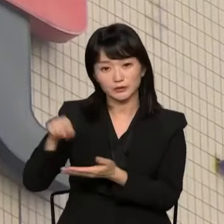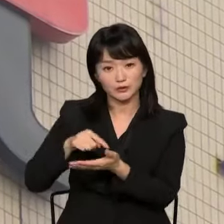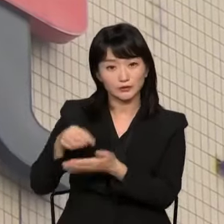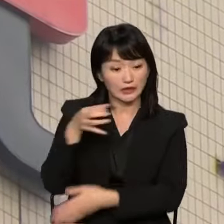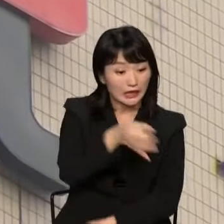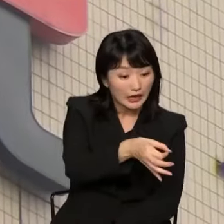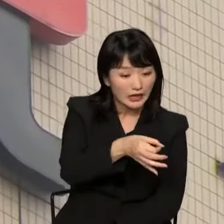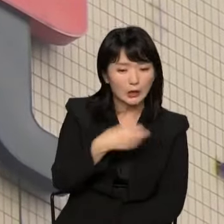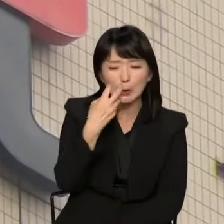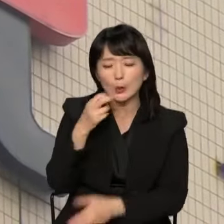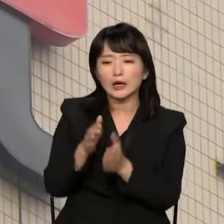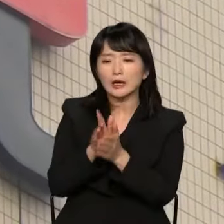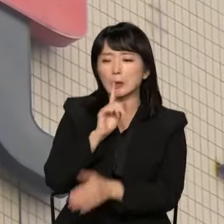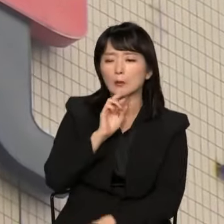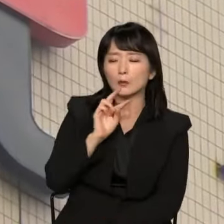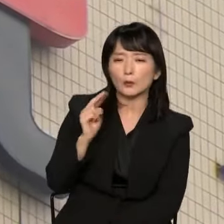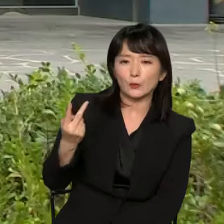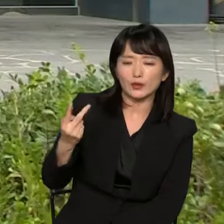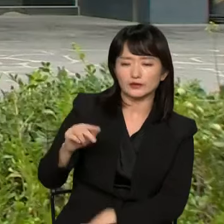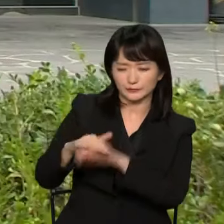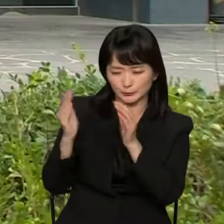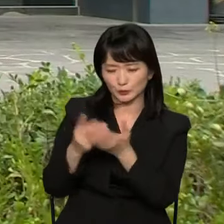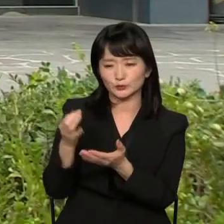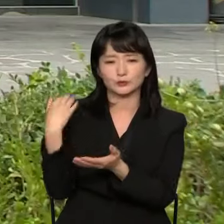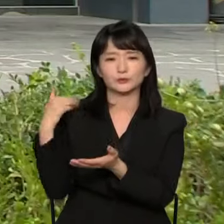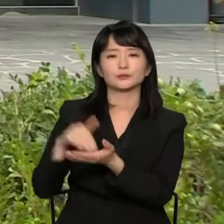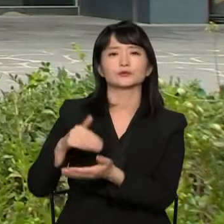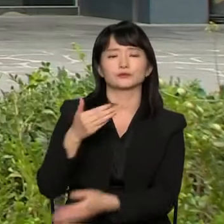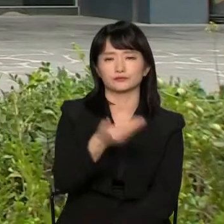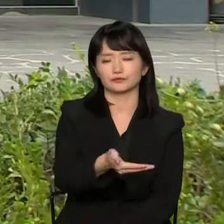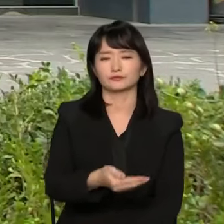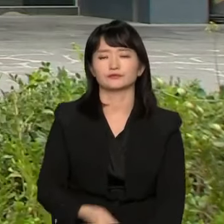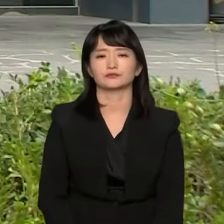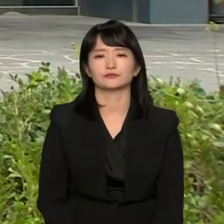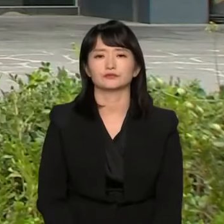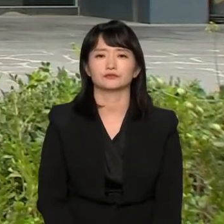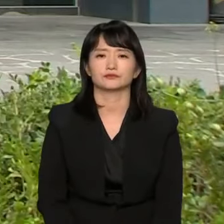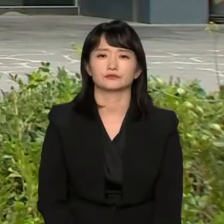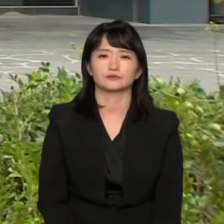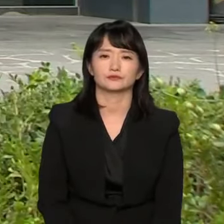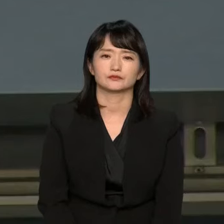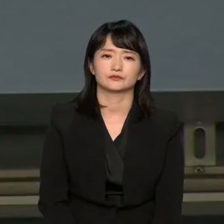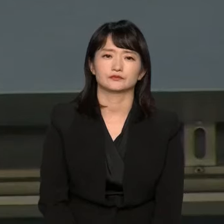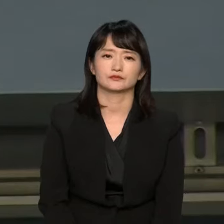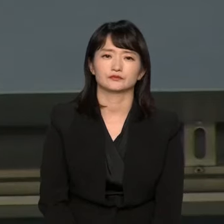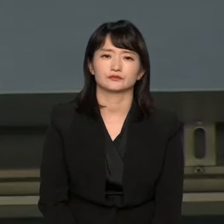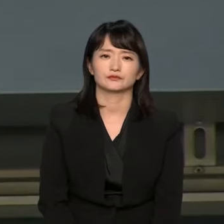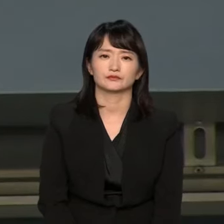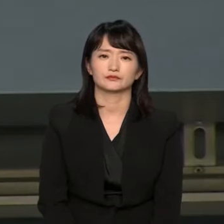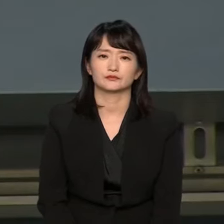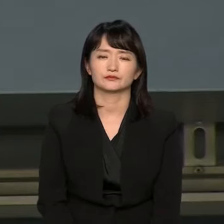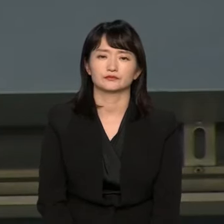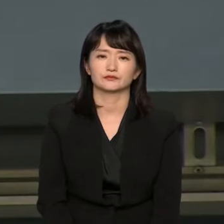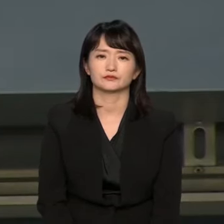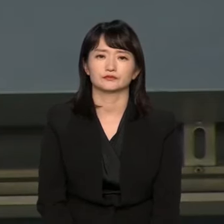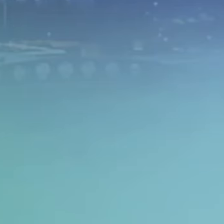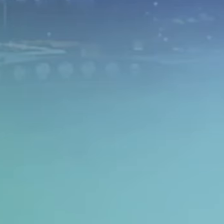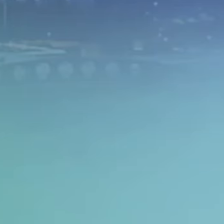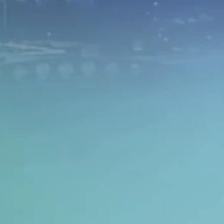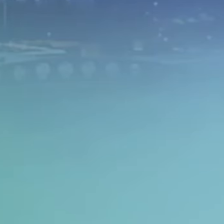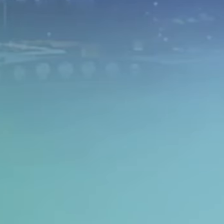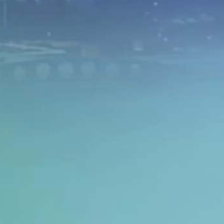했다가 취재가 시작되자 전액을 돌려주겠다고 입장을 바꿨습니다. JTBC 이승환입니다.